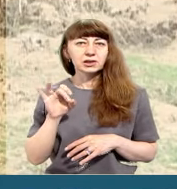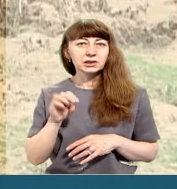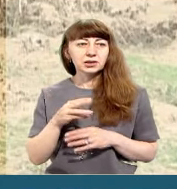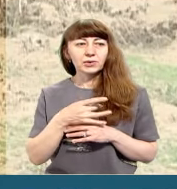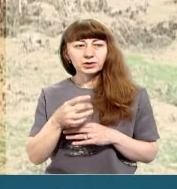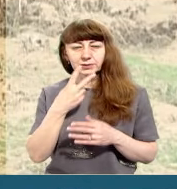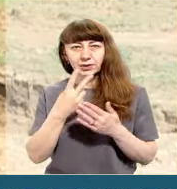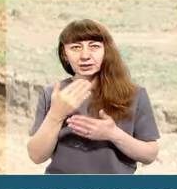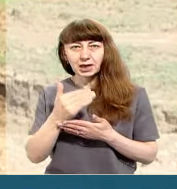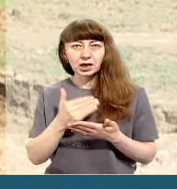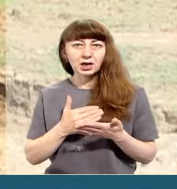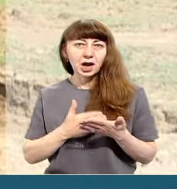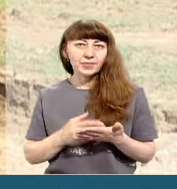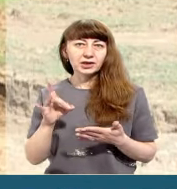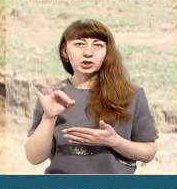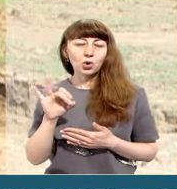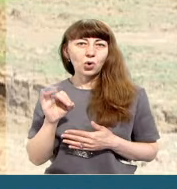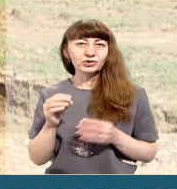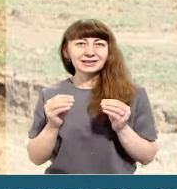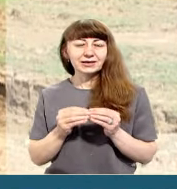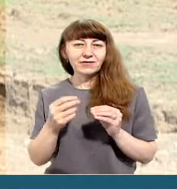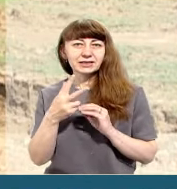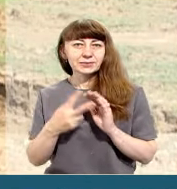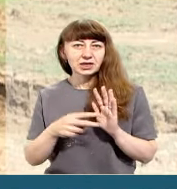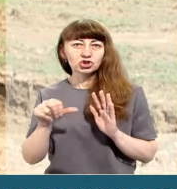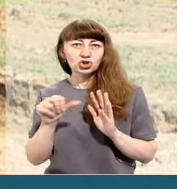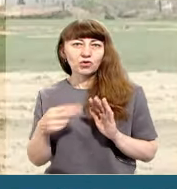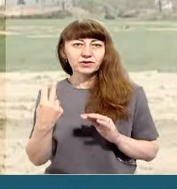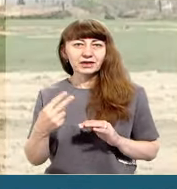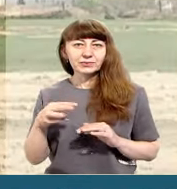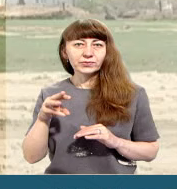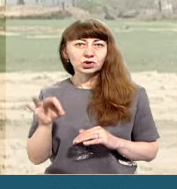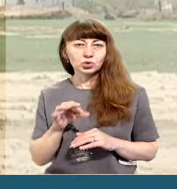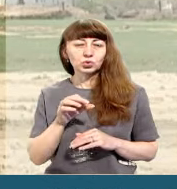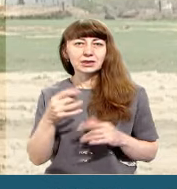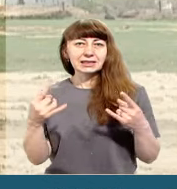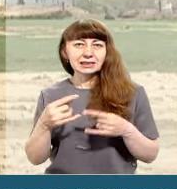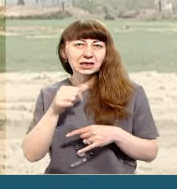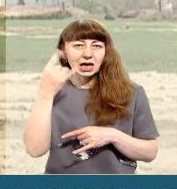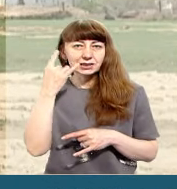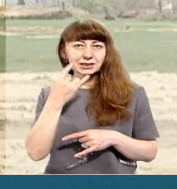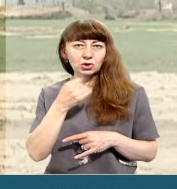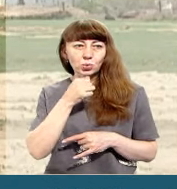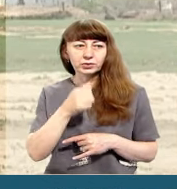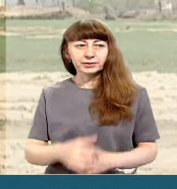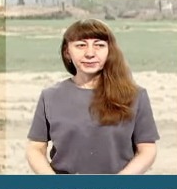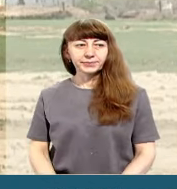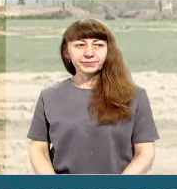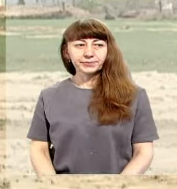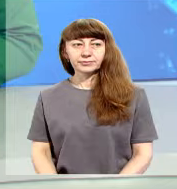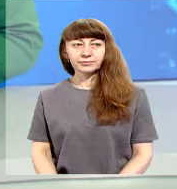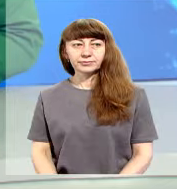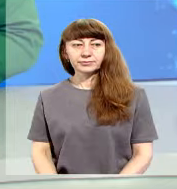смотрите в программе «Регион 10» в среду в 18:20 на телеканале «Кустанай». Алмажана Манкильдинова, Алексей Руденко, телеканал